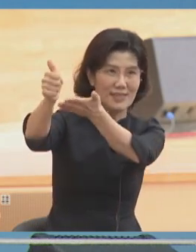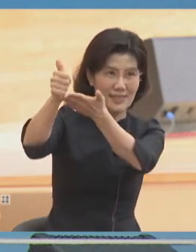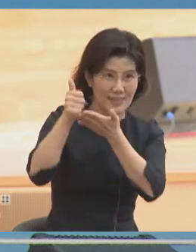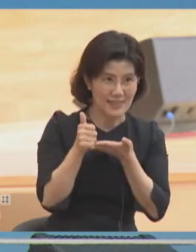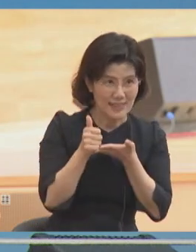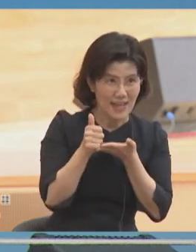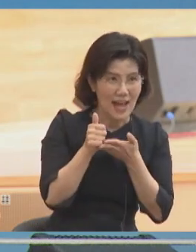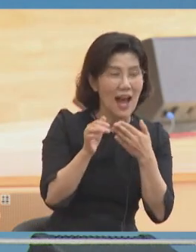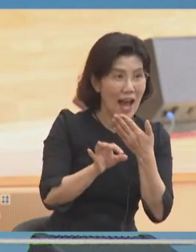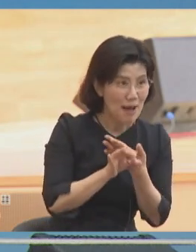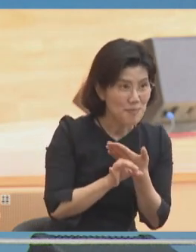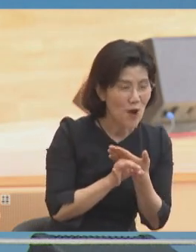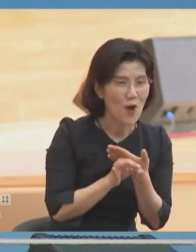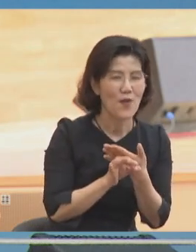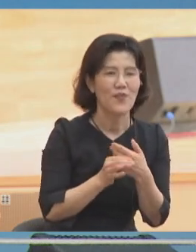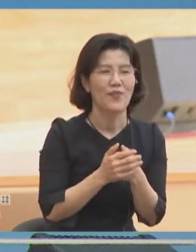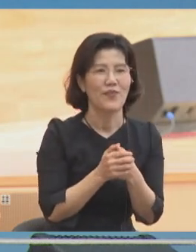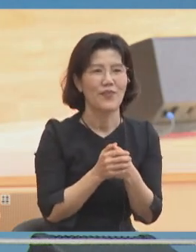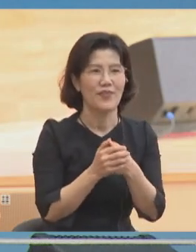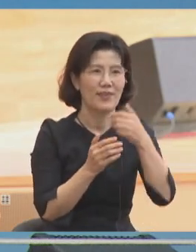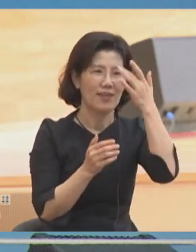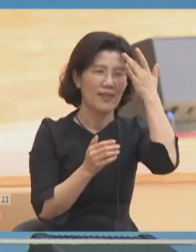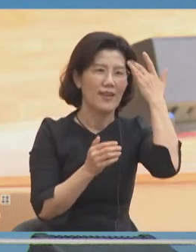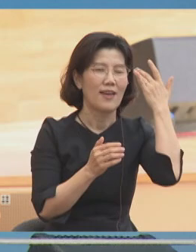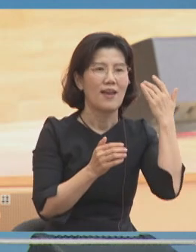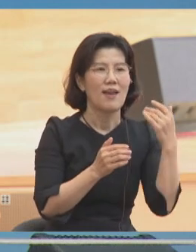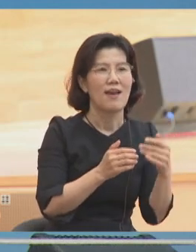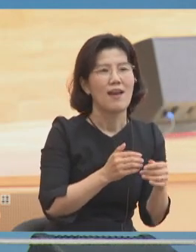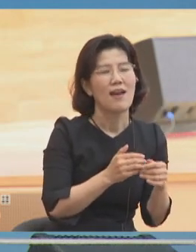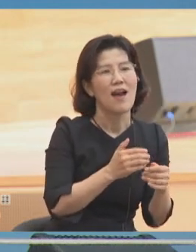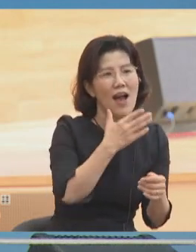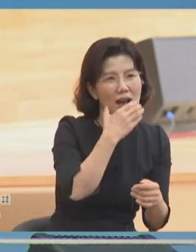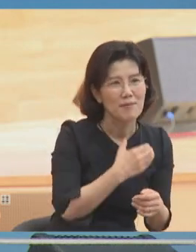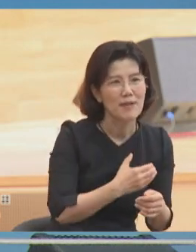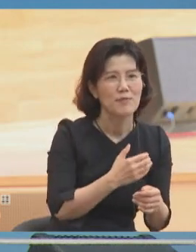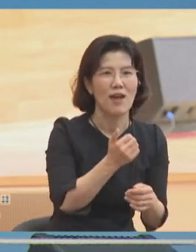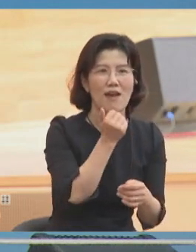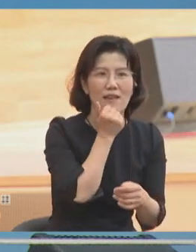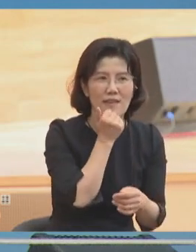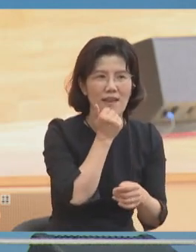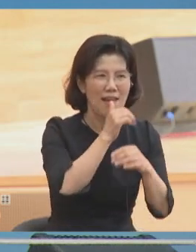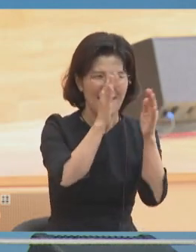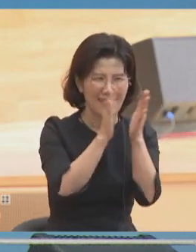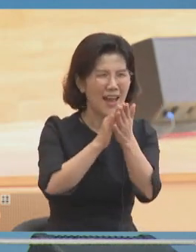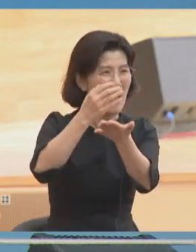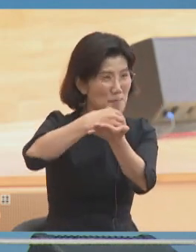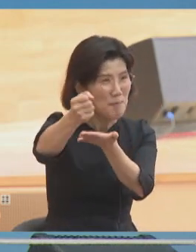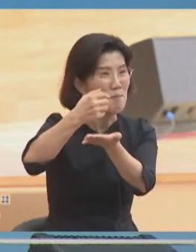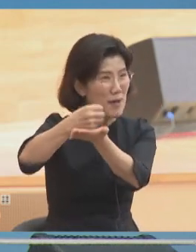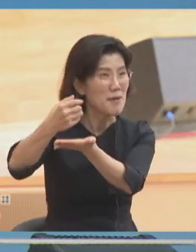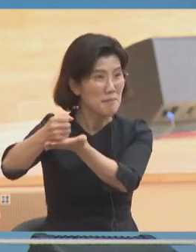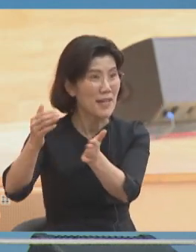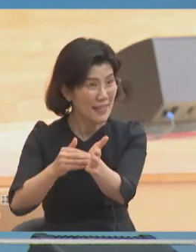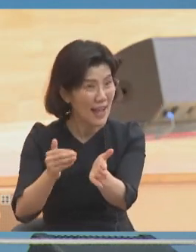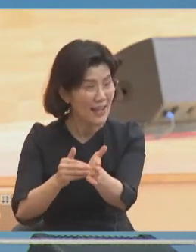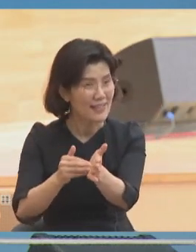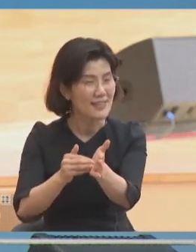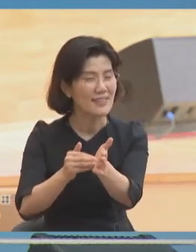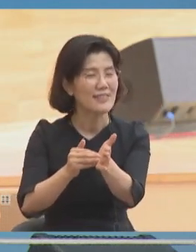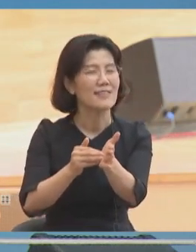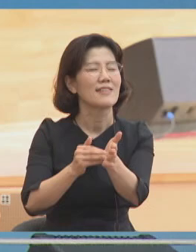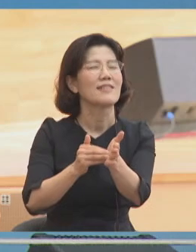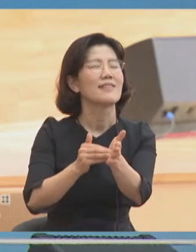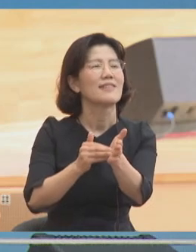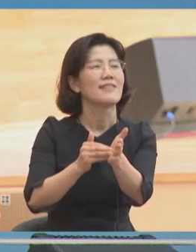받는 거 야곱의 할아버지인 아브라함도 받았고 아버지인 이삭도 다 받는 그런 약속 그런 복 그런 축복만 주시는